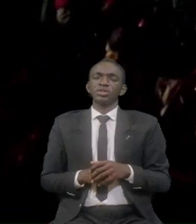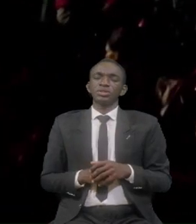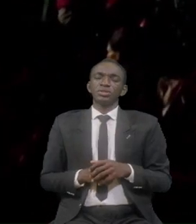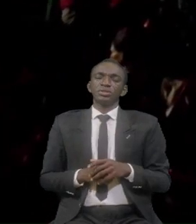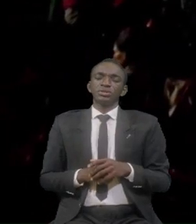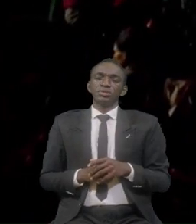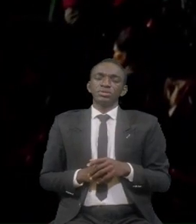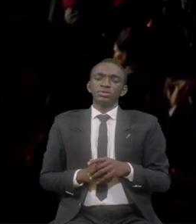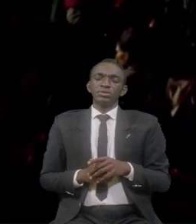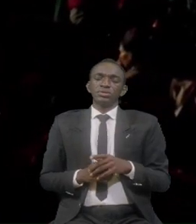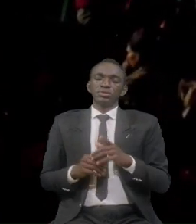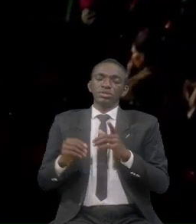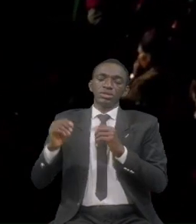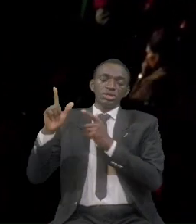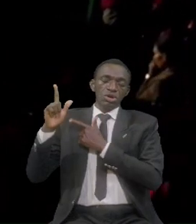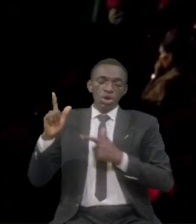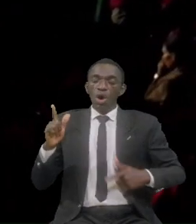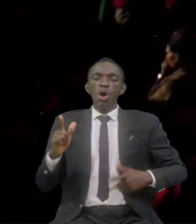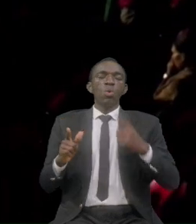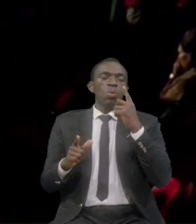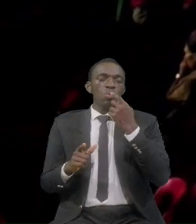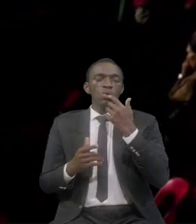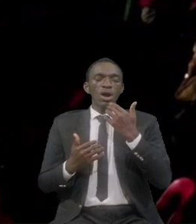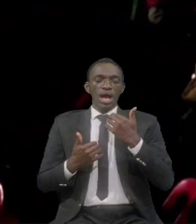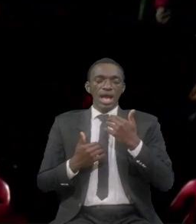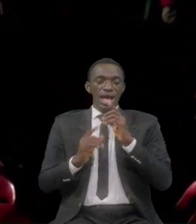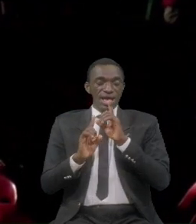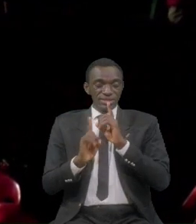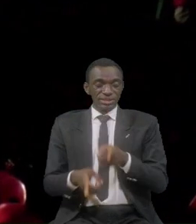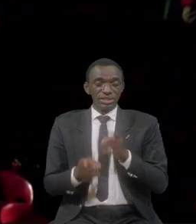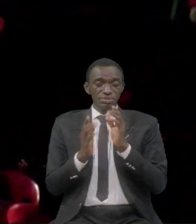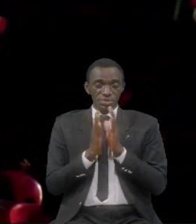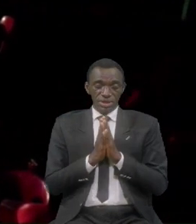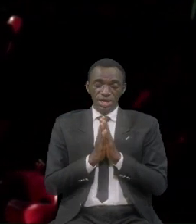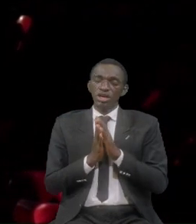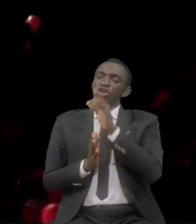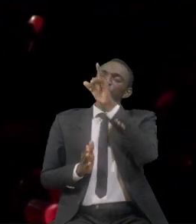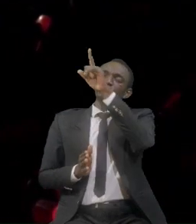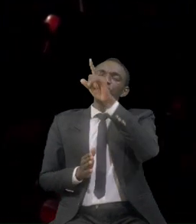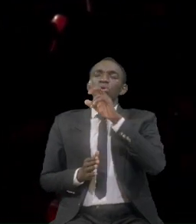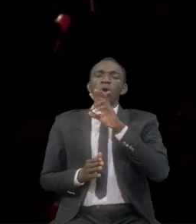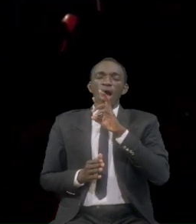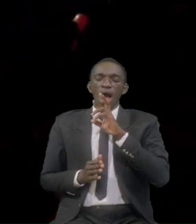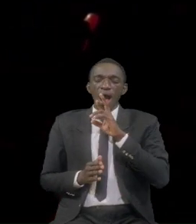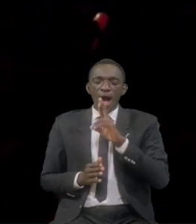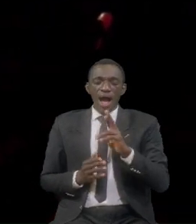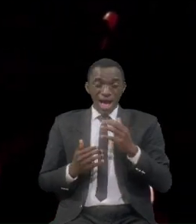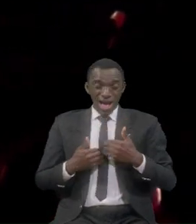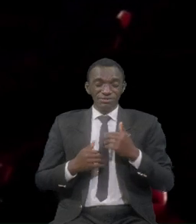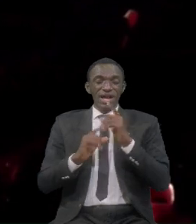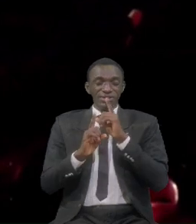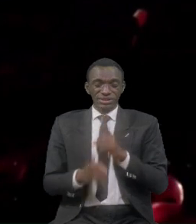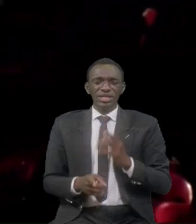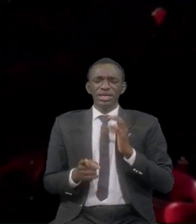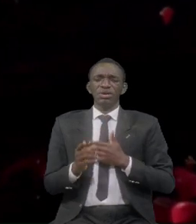who answers prayer. Ang Dios nga nagatubag sa mga pag-ampo. We know you have answered. Nakanasayod kami